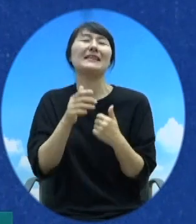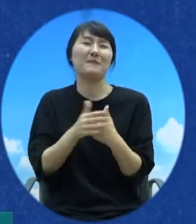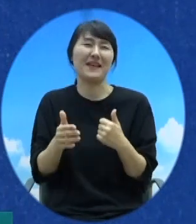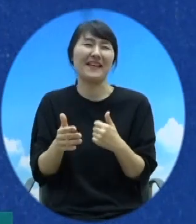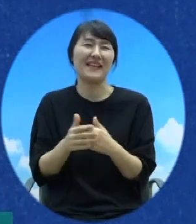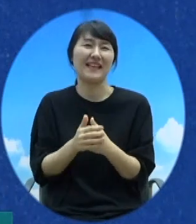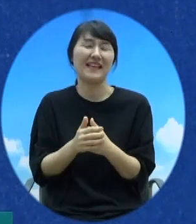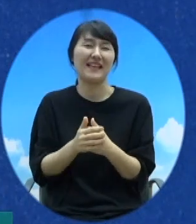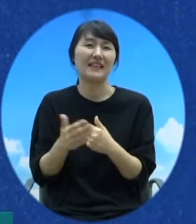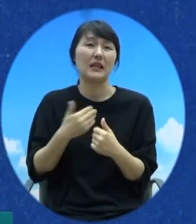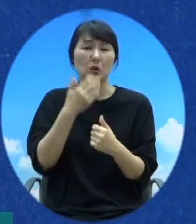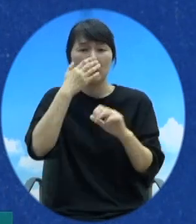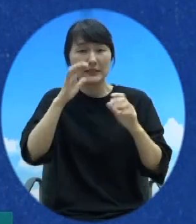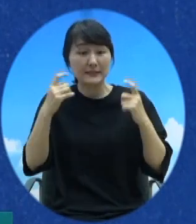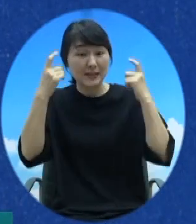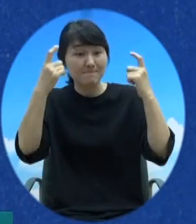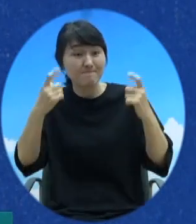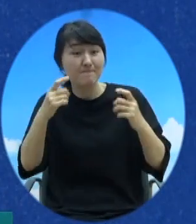저도 성지순례를 가서